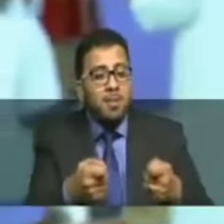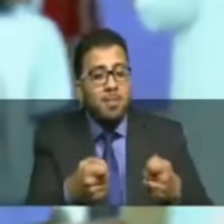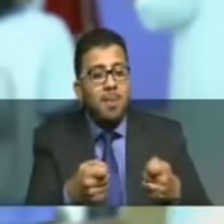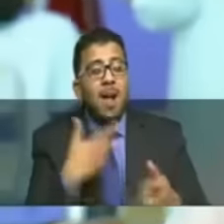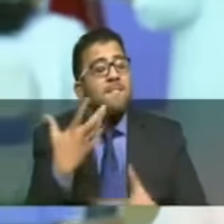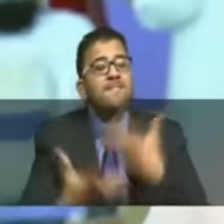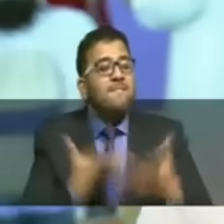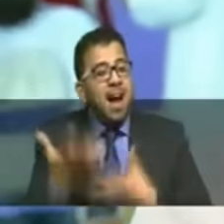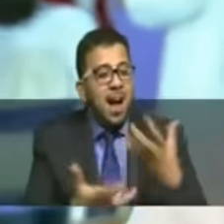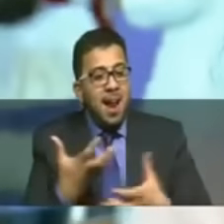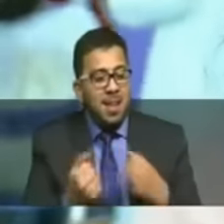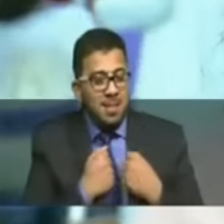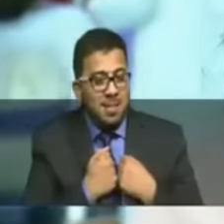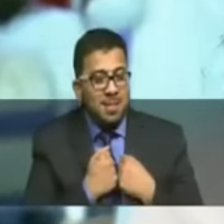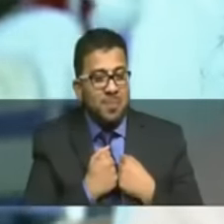أقدم فعالياتي،